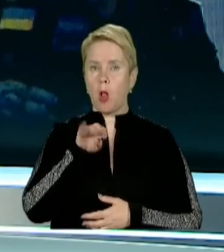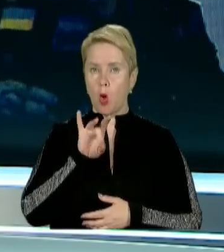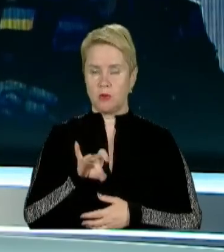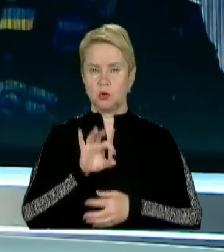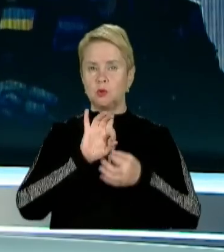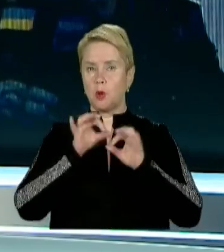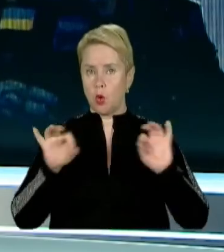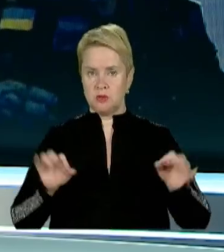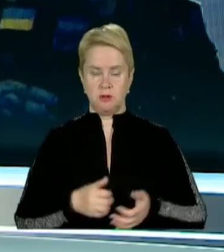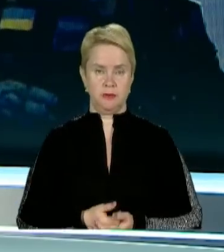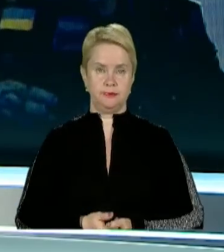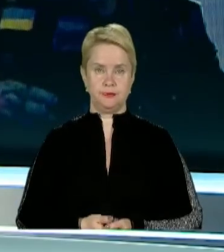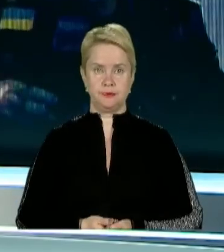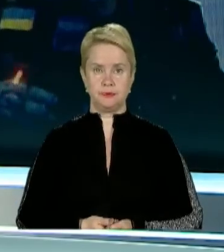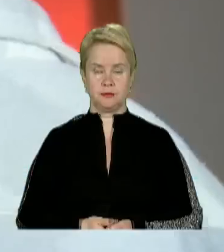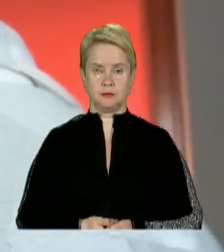із подробицями.